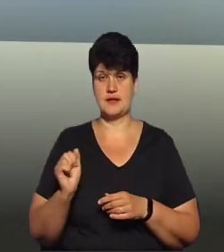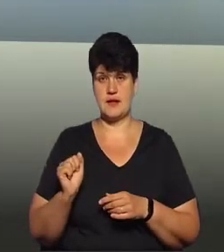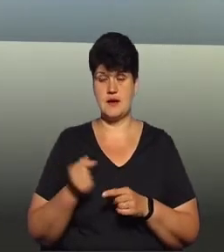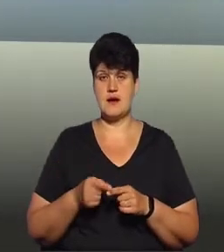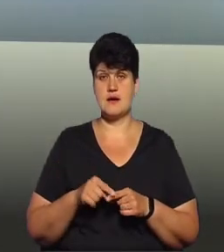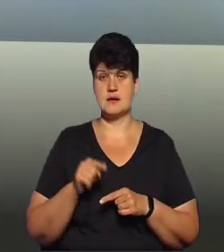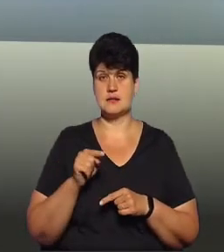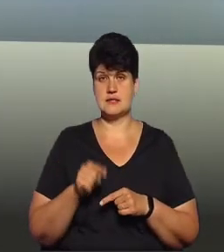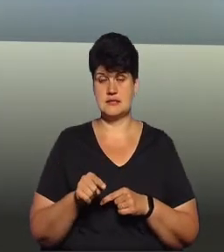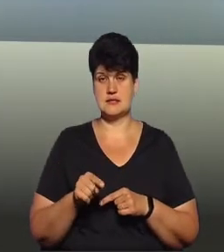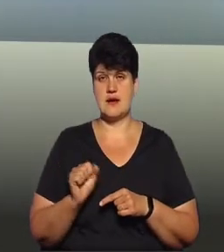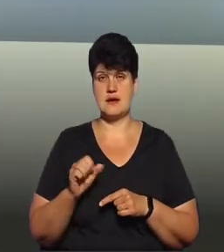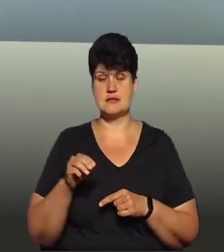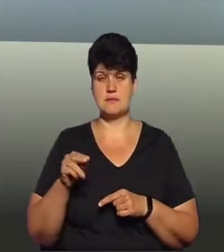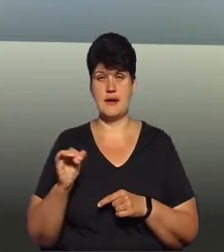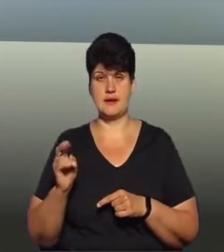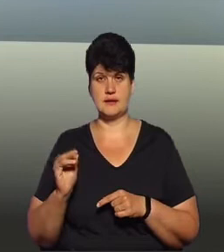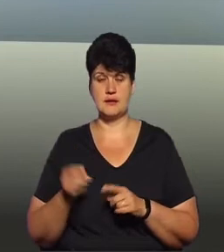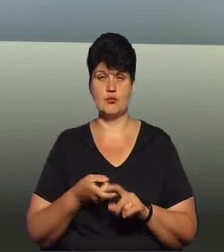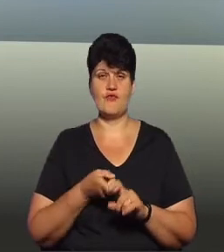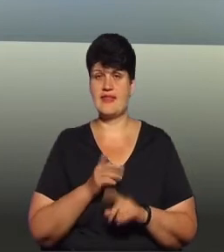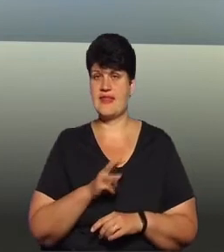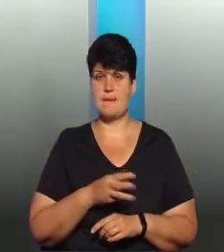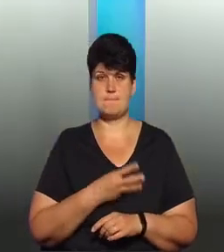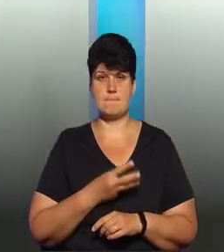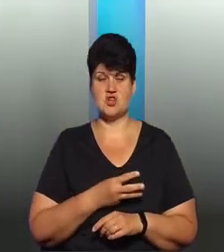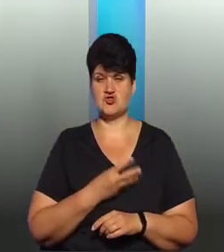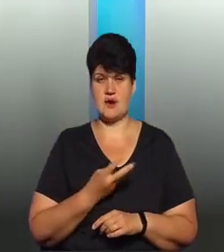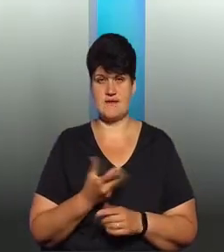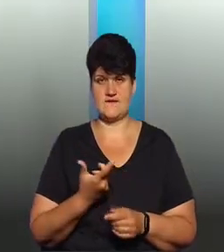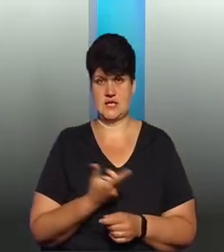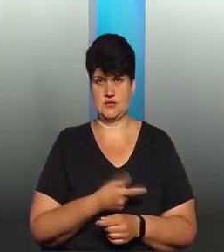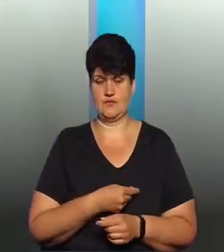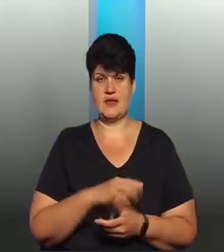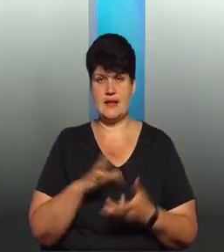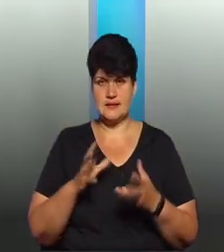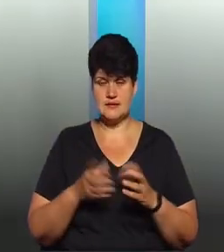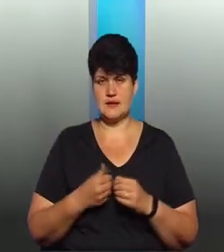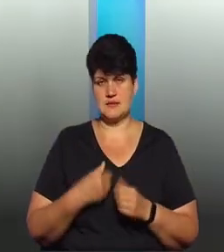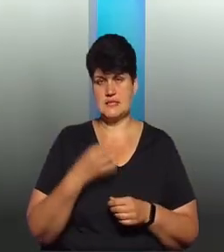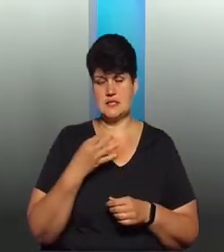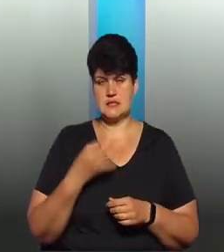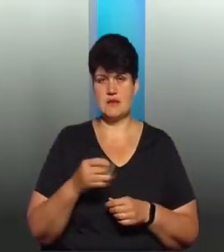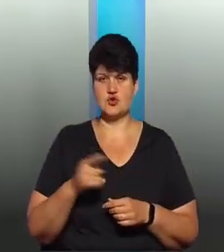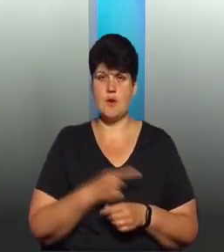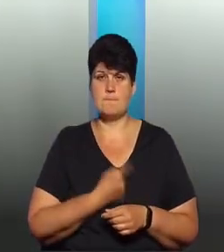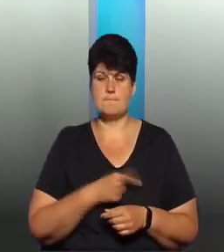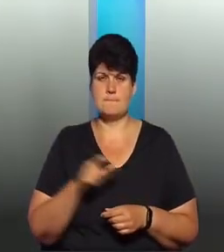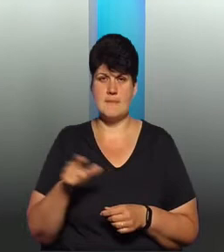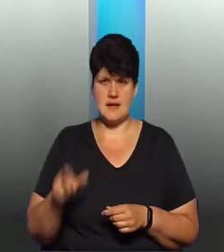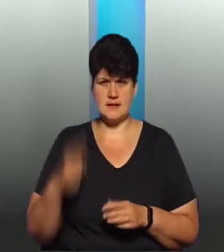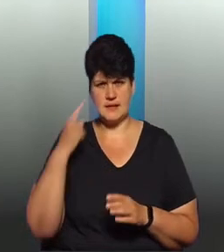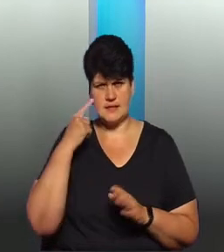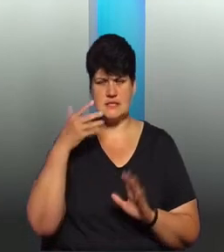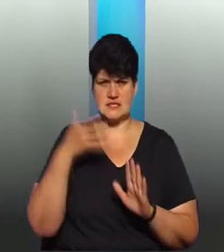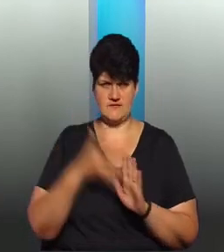які пов'язані з небажанням медиків вакцинуватися. Але на загал, я б сказав, що медики, вони досить свідомі у питанні